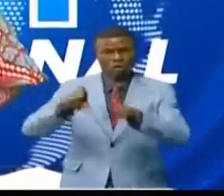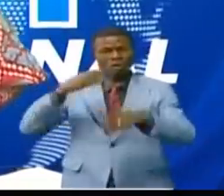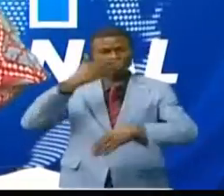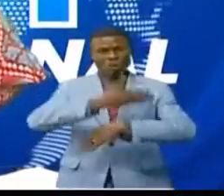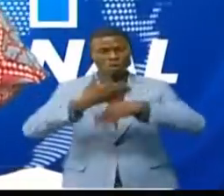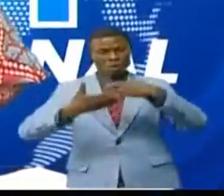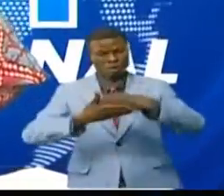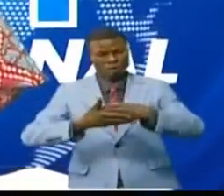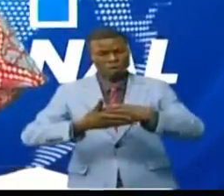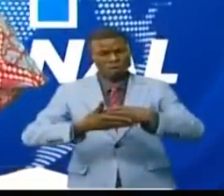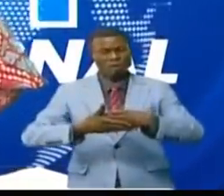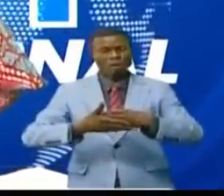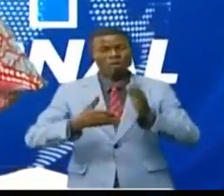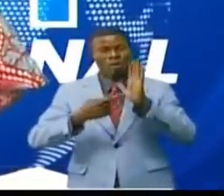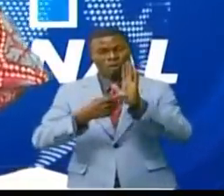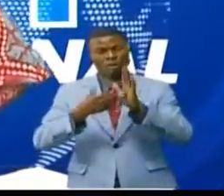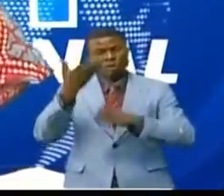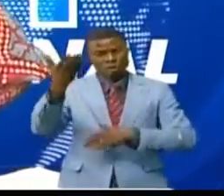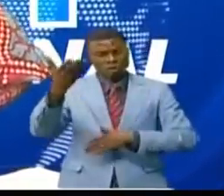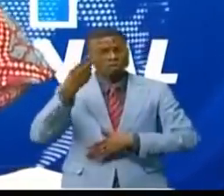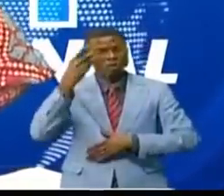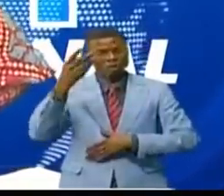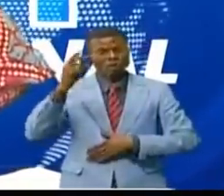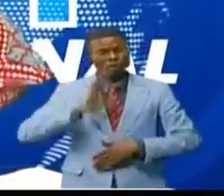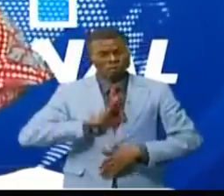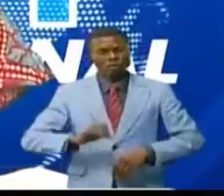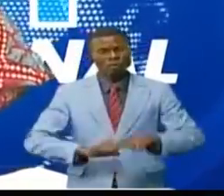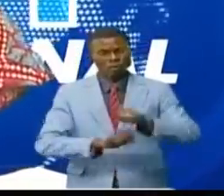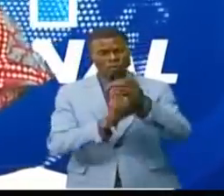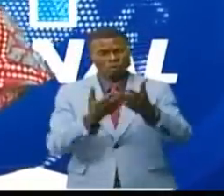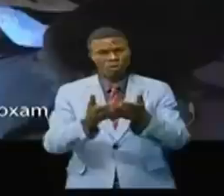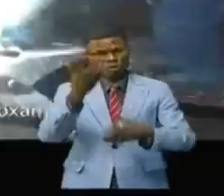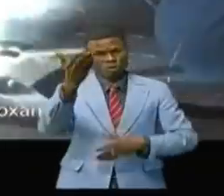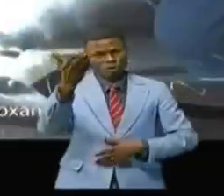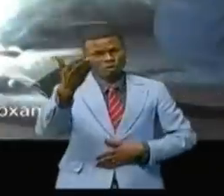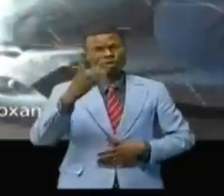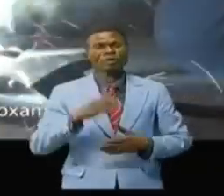et autres. Une trouvaille qui épouse la vision du président de la République, Charmant Lélo.